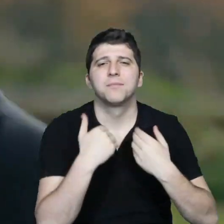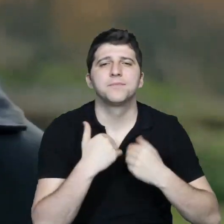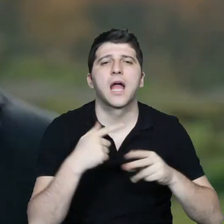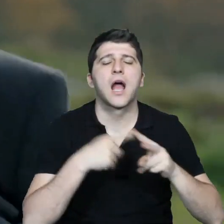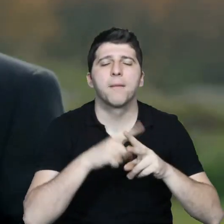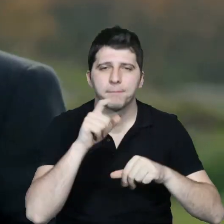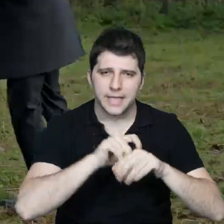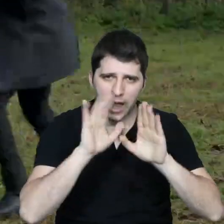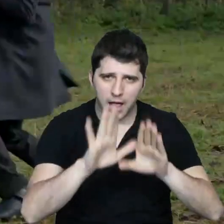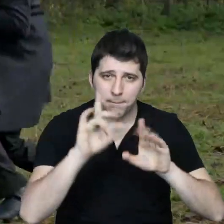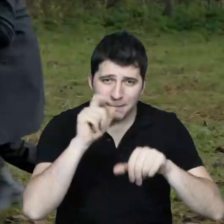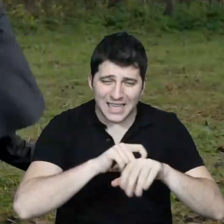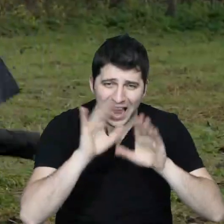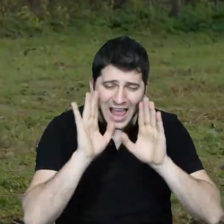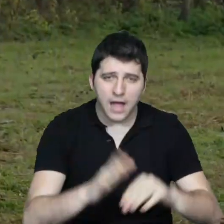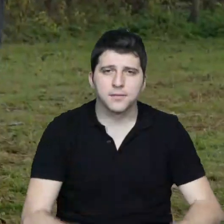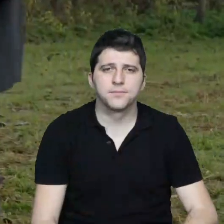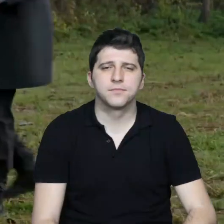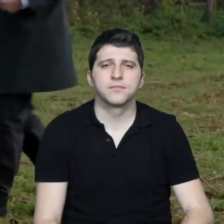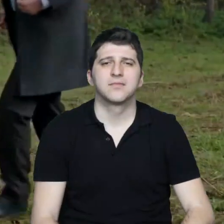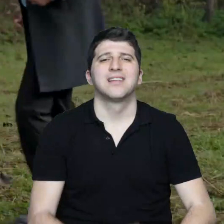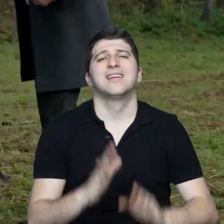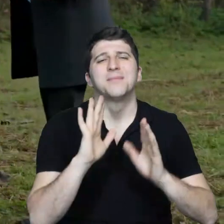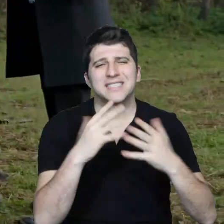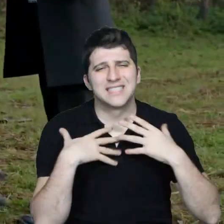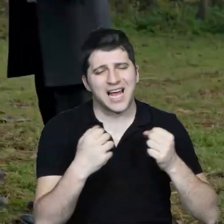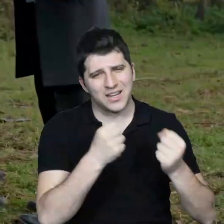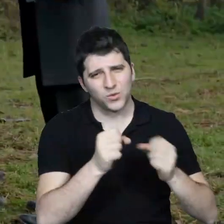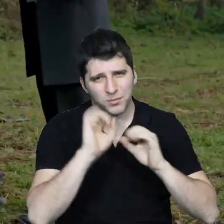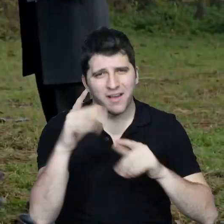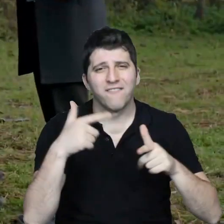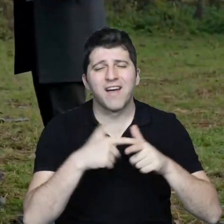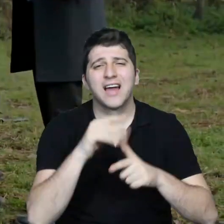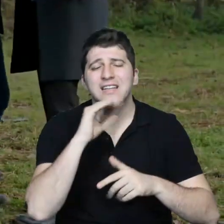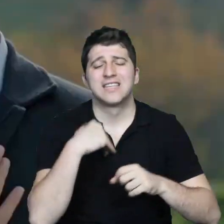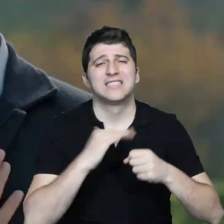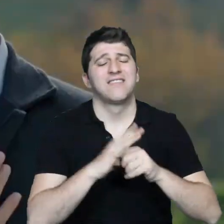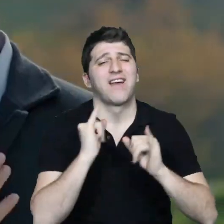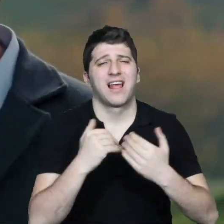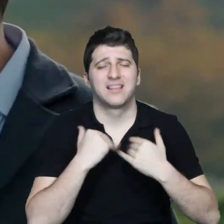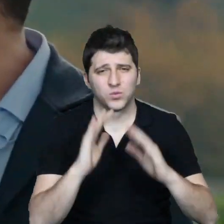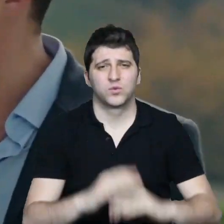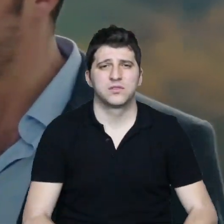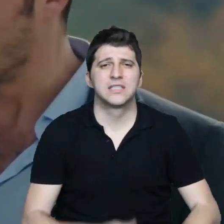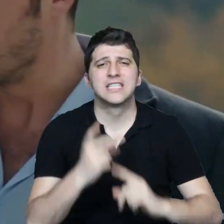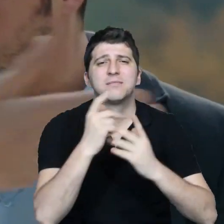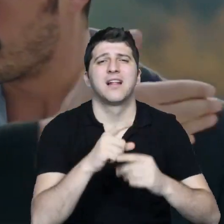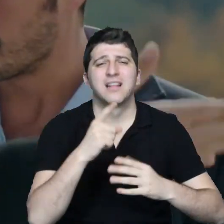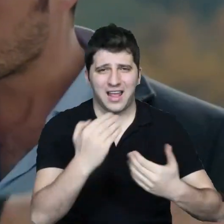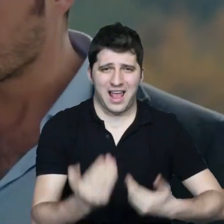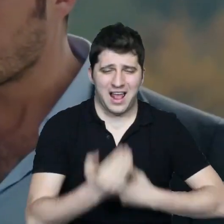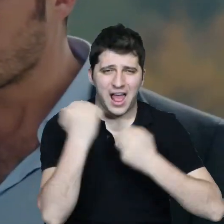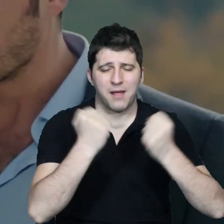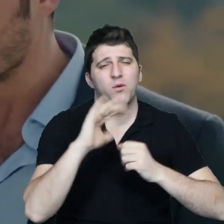ya. İş mi koyuyorsun lan sen bize? Ya şunu sağ salim götürelim. Parkta da canımızı okuyacak. Bak dur ne olur. İsmail şunu kucağına